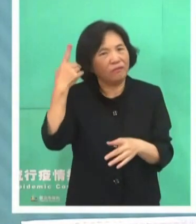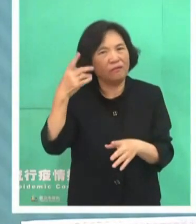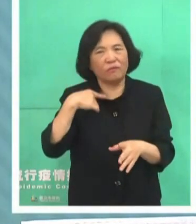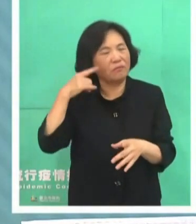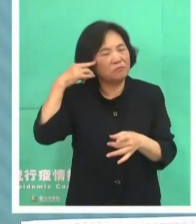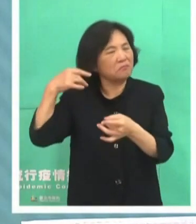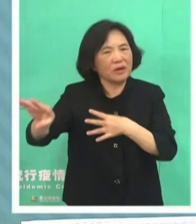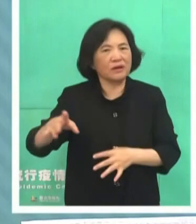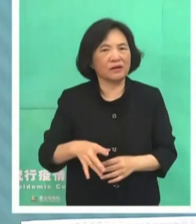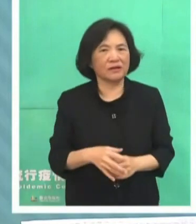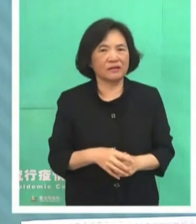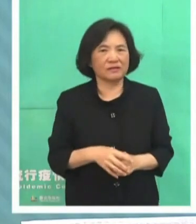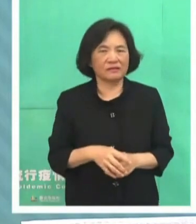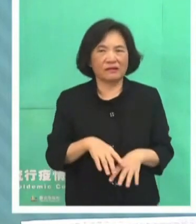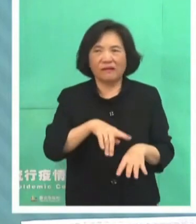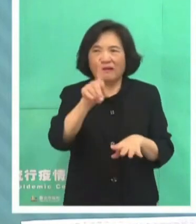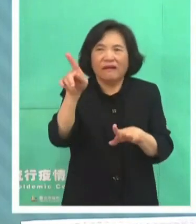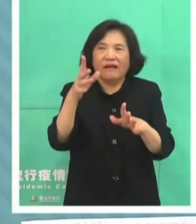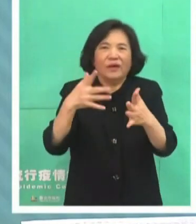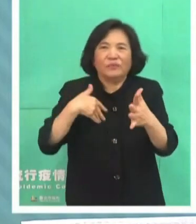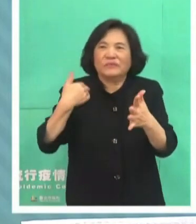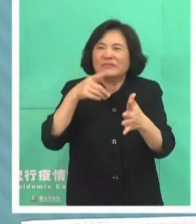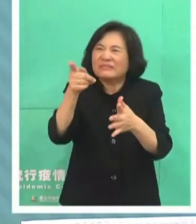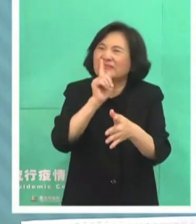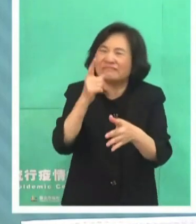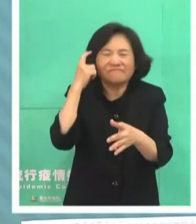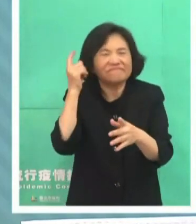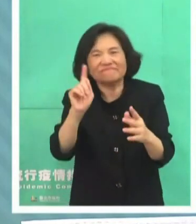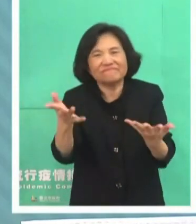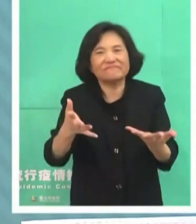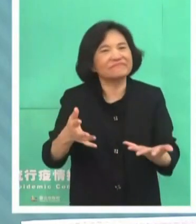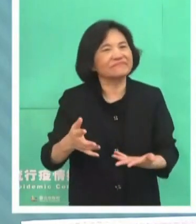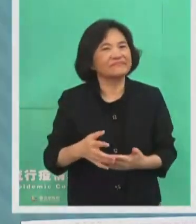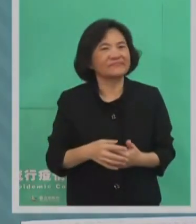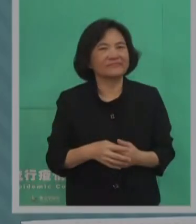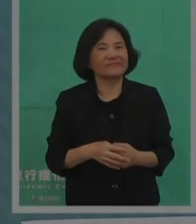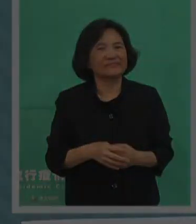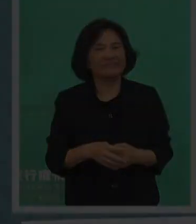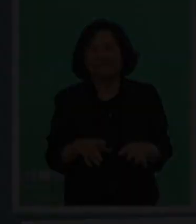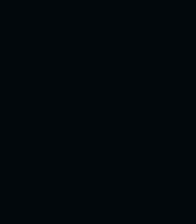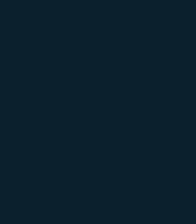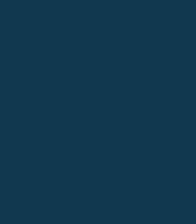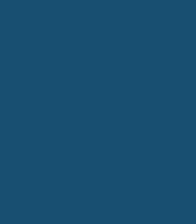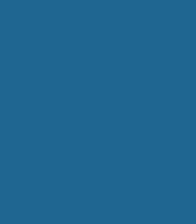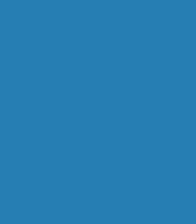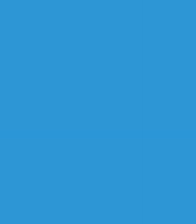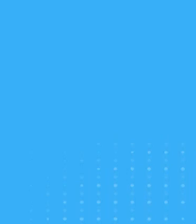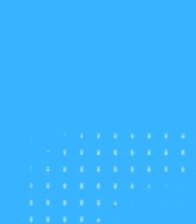？Beyond my understanding， 讲完了。